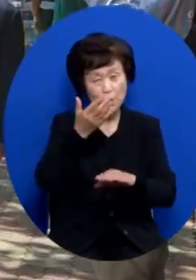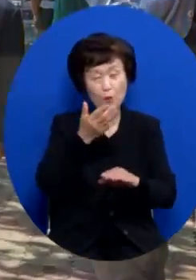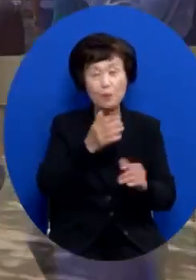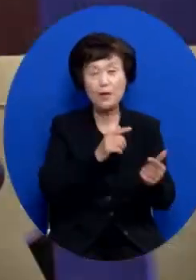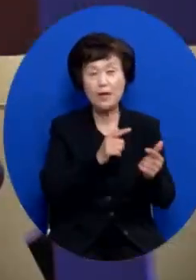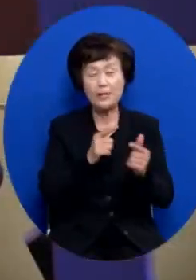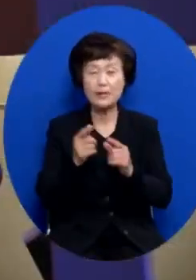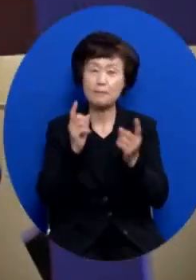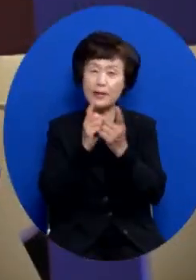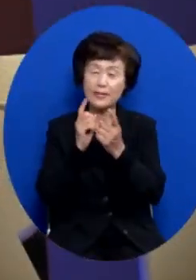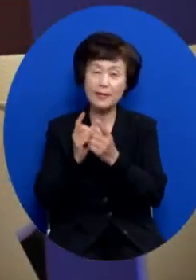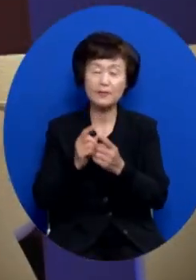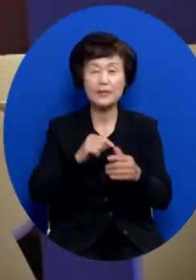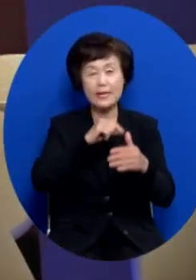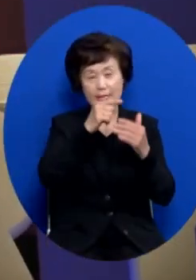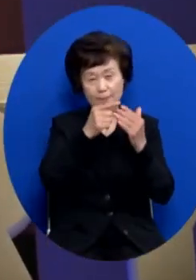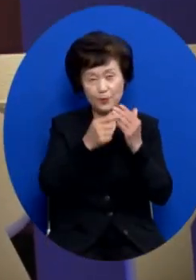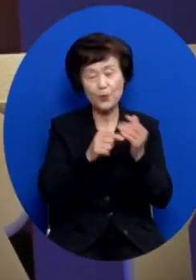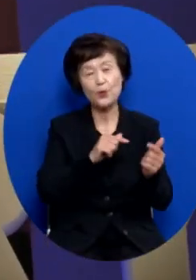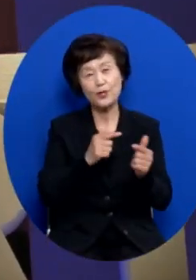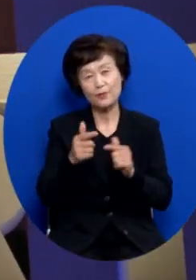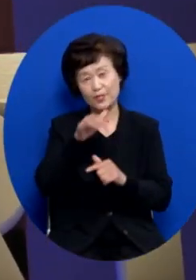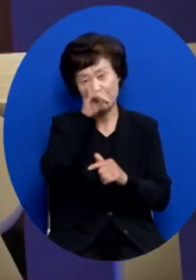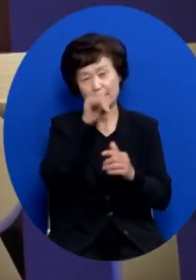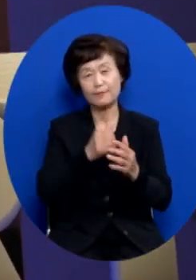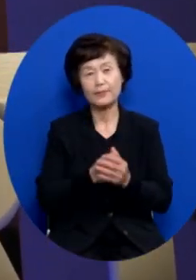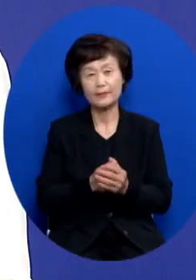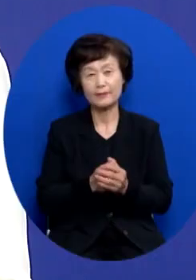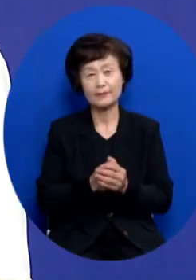진행했습니다. CTS 뉴스 최대진입니다.